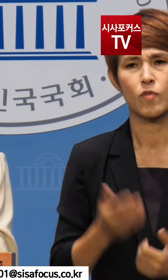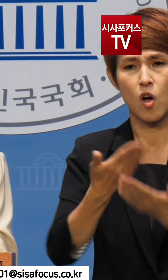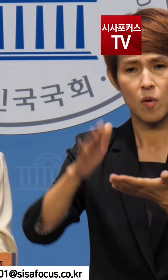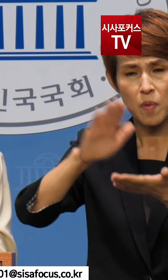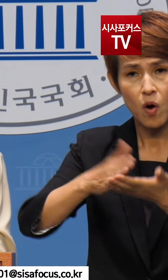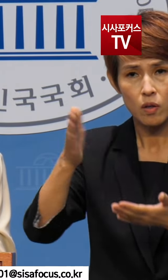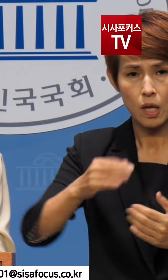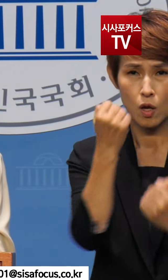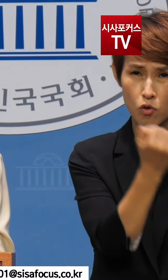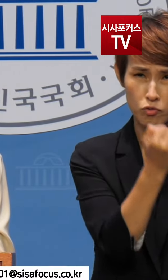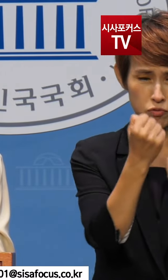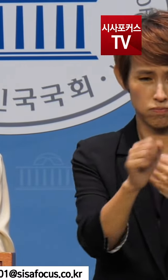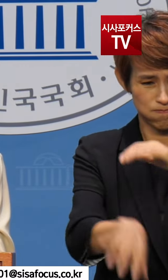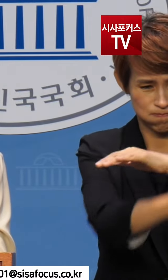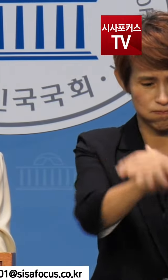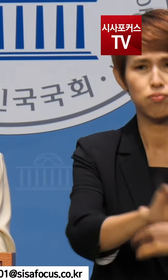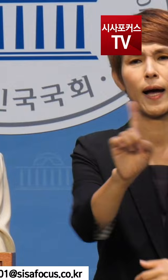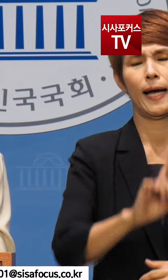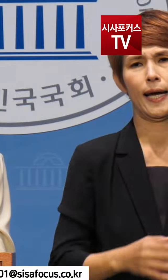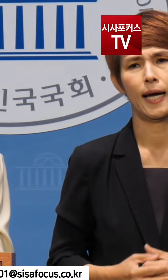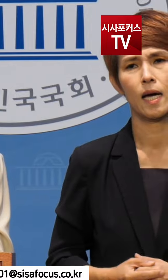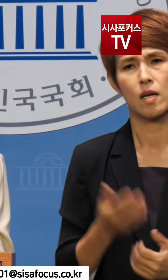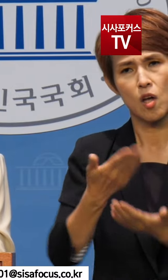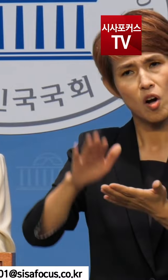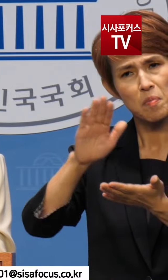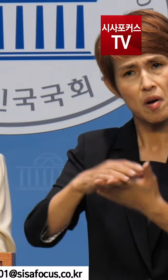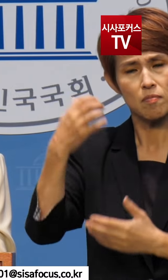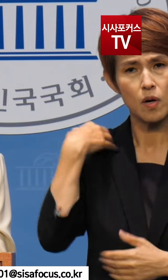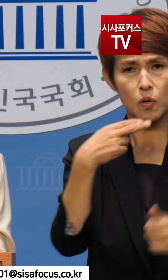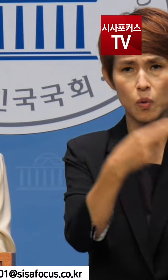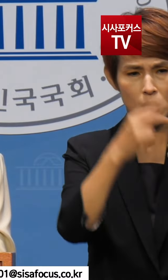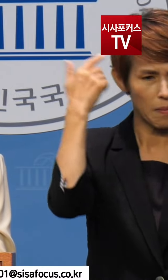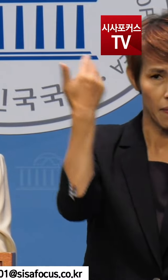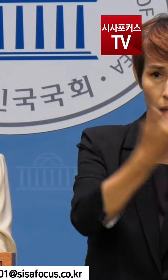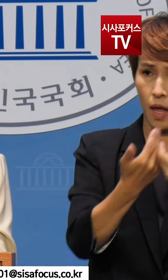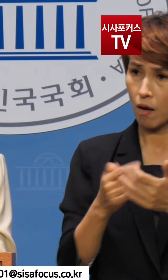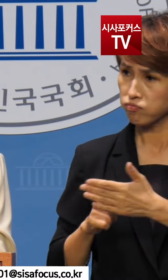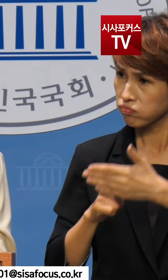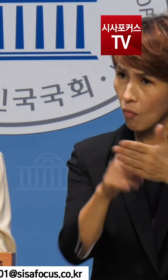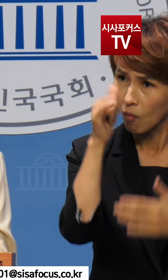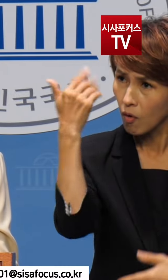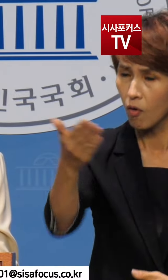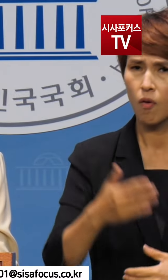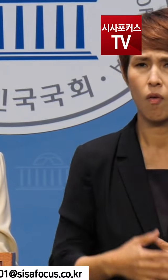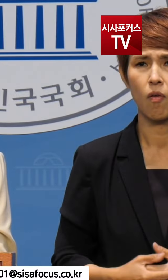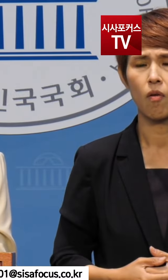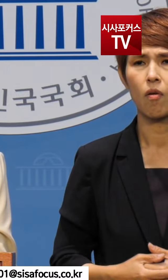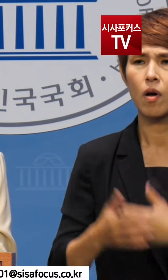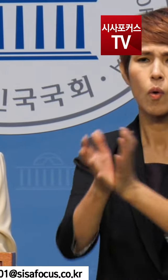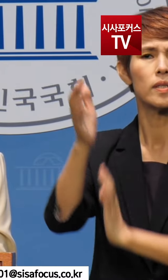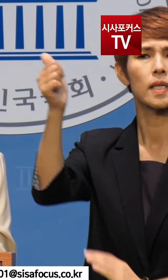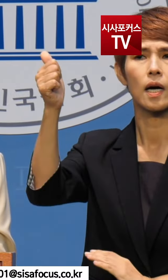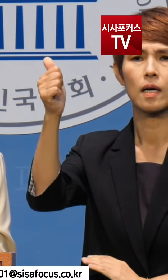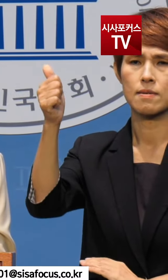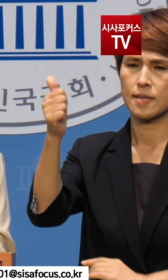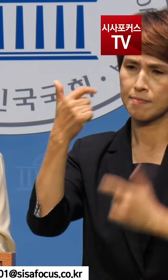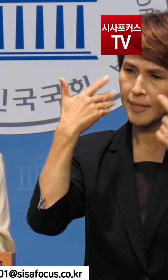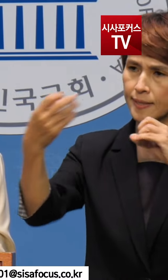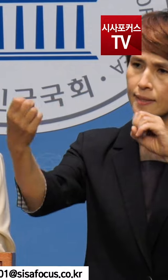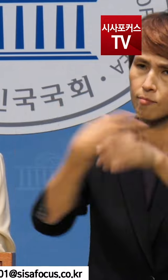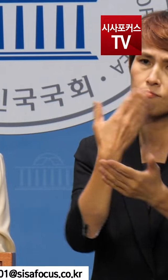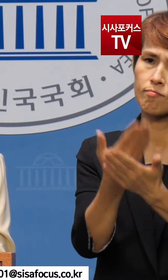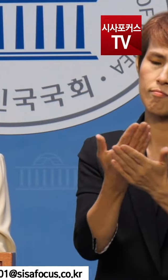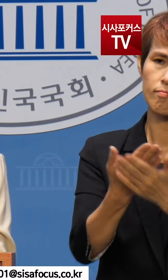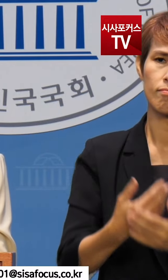혁명인데 연수가 이 꼴입니까? 혁명이 주체인 교사들이 반대하는데 추진합니까? 제2원장은 이에 대해서 명백하게